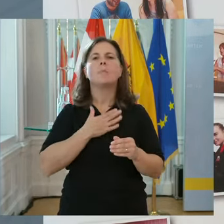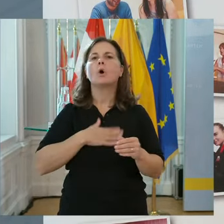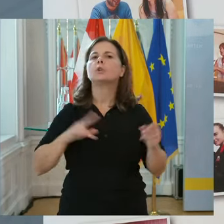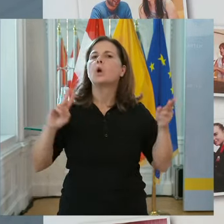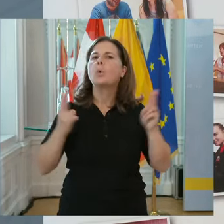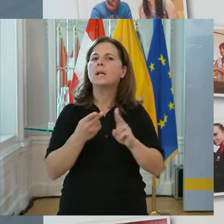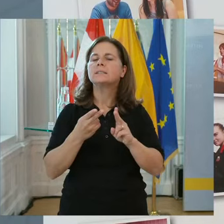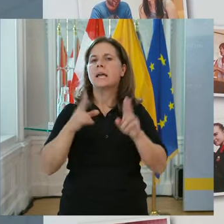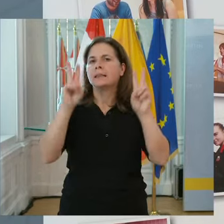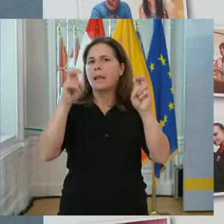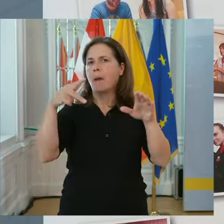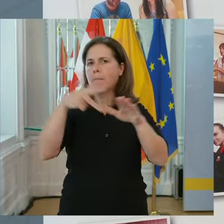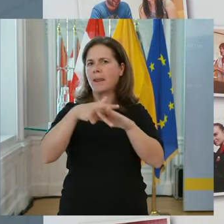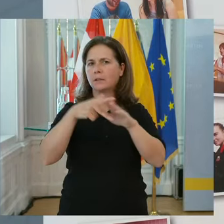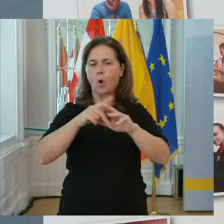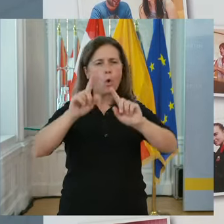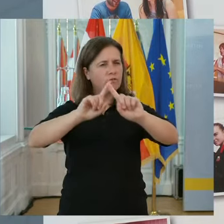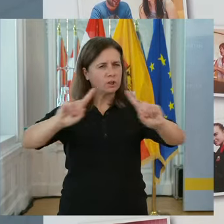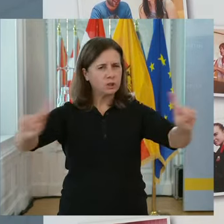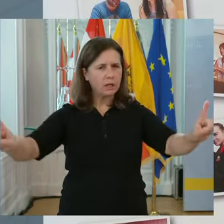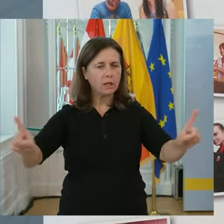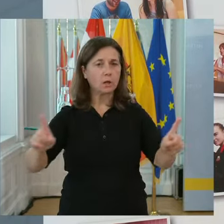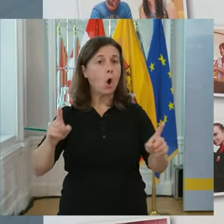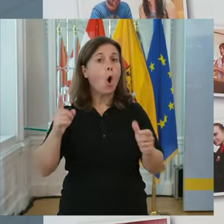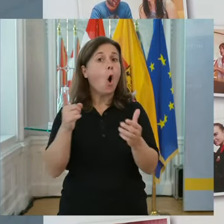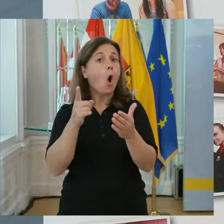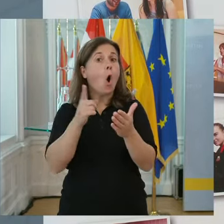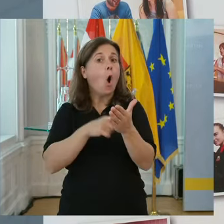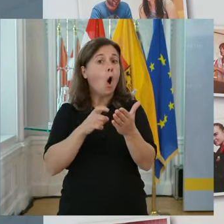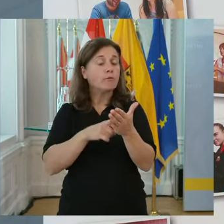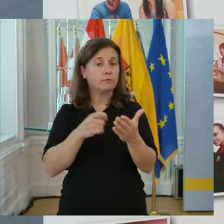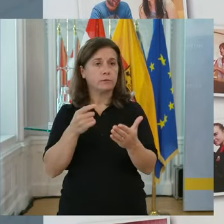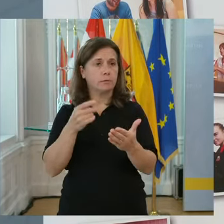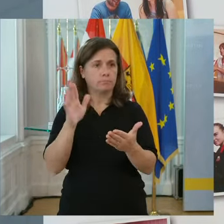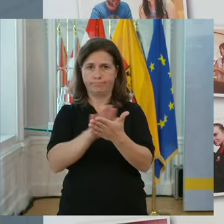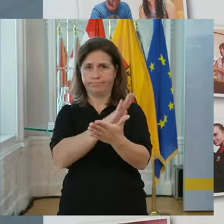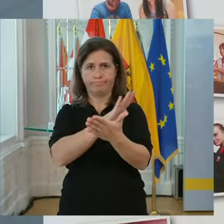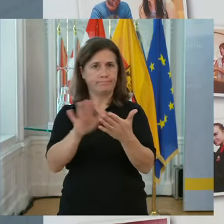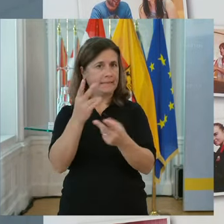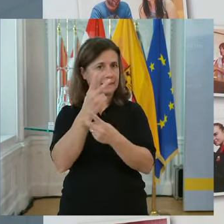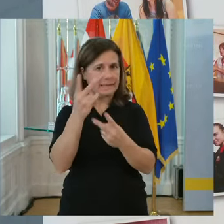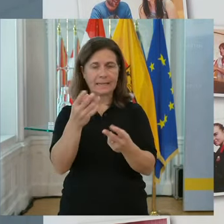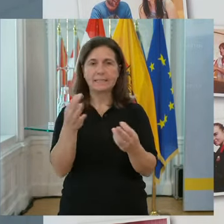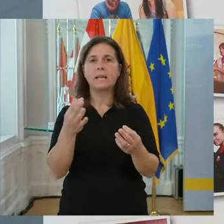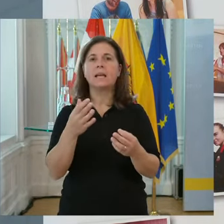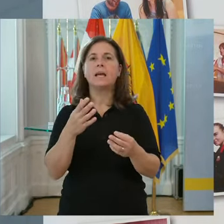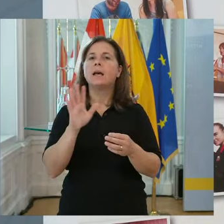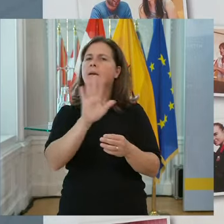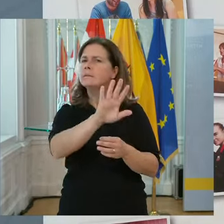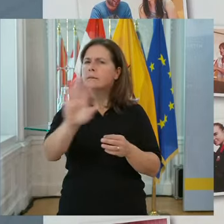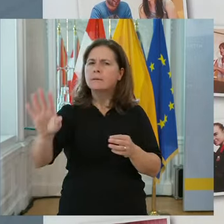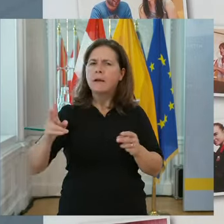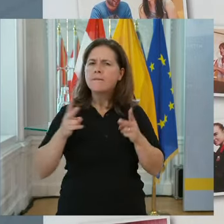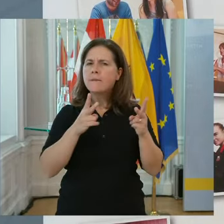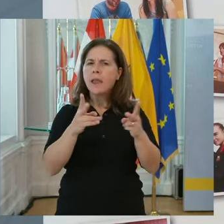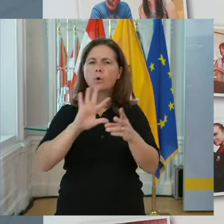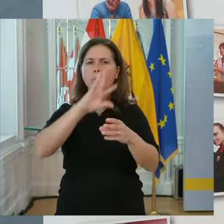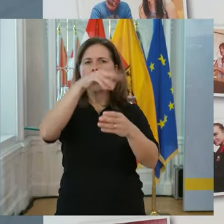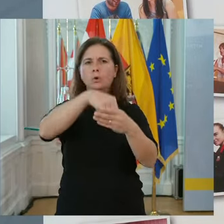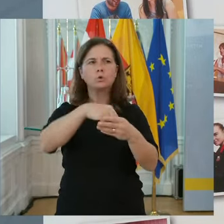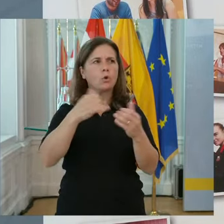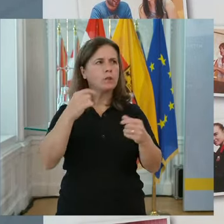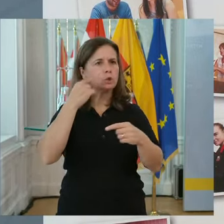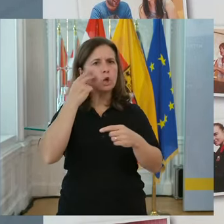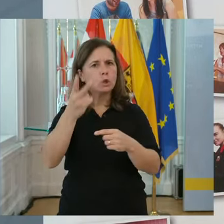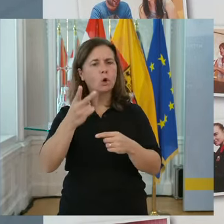Thema Behinderung ist vielfältig und oft nicht sichtbar eingehen. Wir werden kurz über Ihren Weg zur Inklusion sprechen.